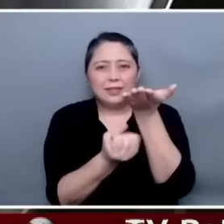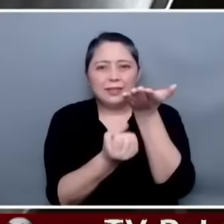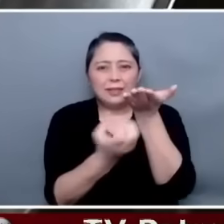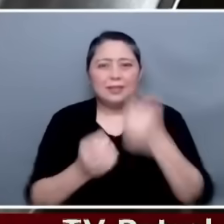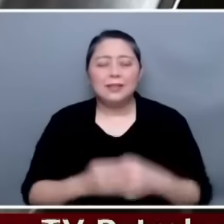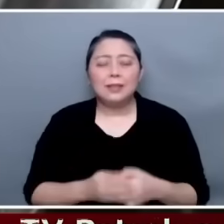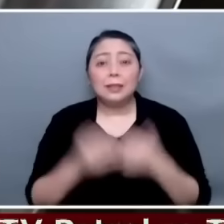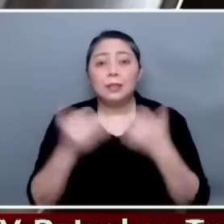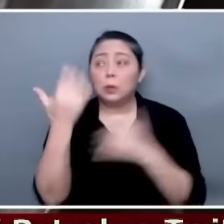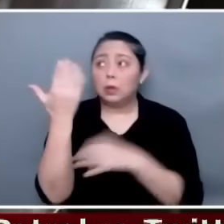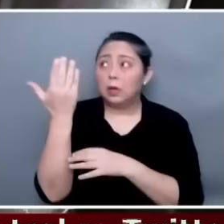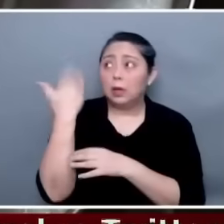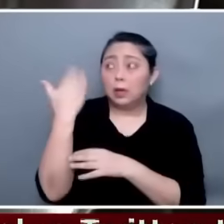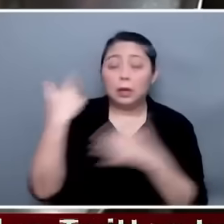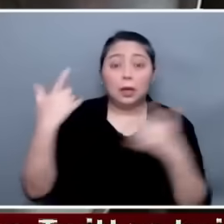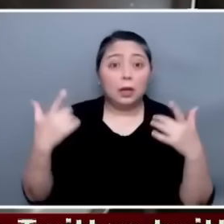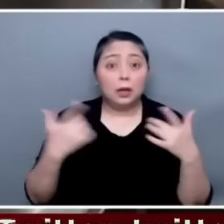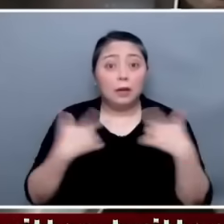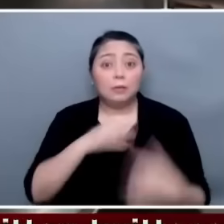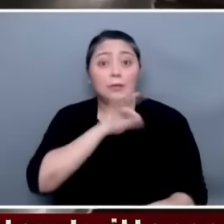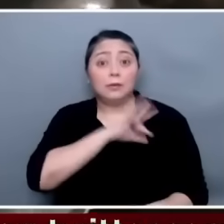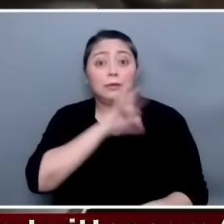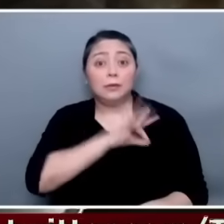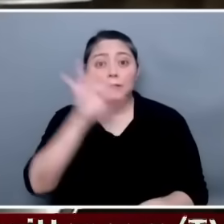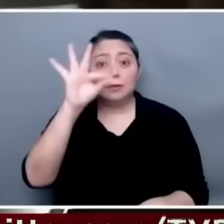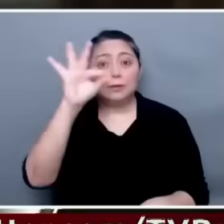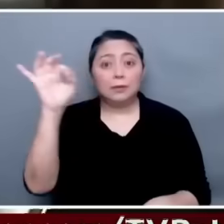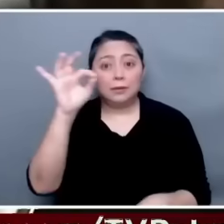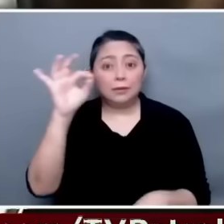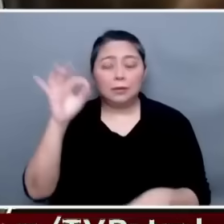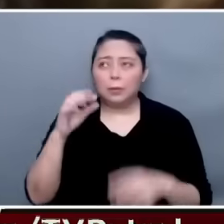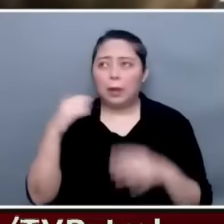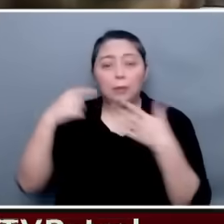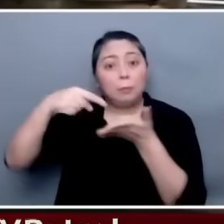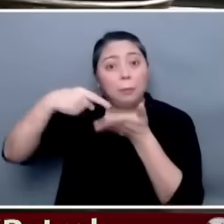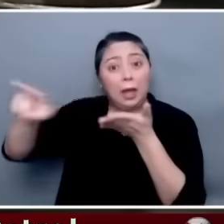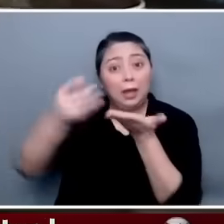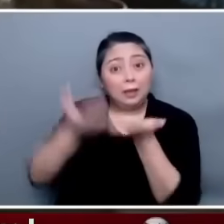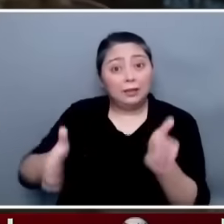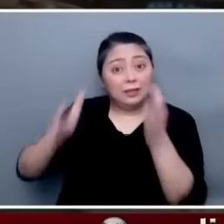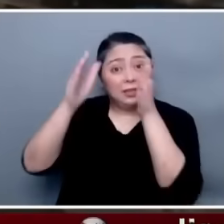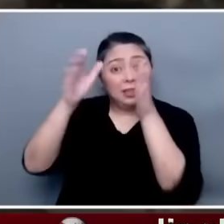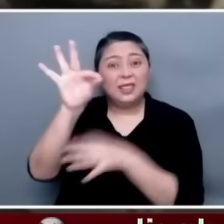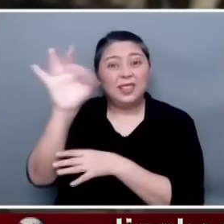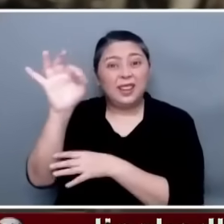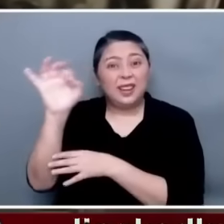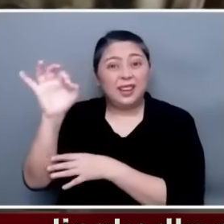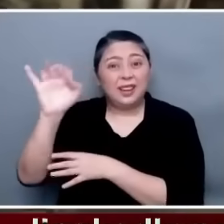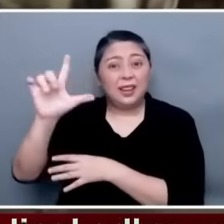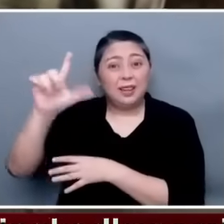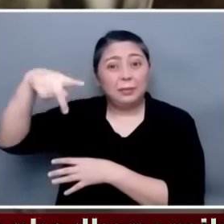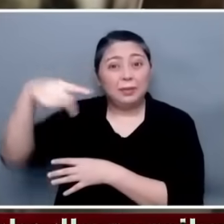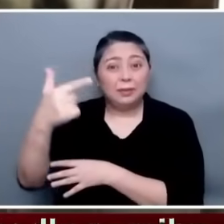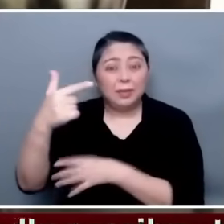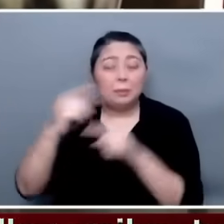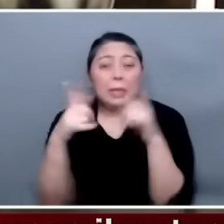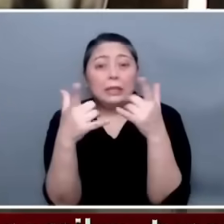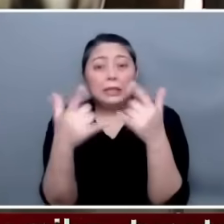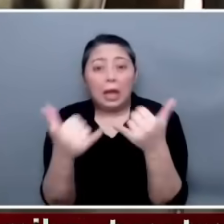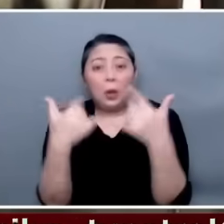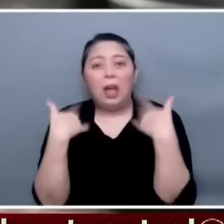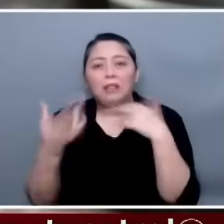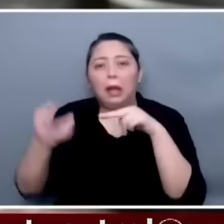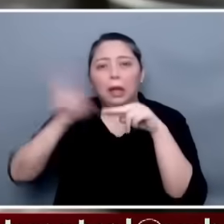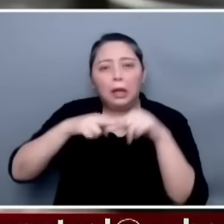isang araw pero ngayon, nasa 1,000 piso kada tangke na kasama delivery. Sabi niya, didiskartehan na lang nila para hindi